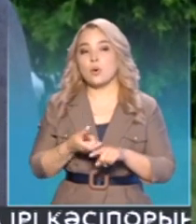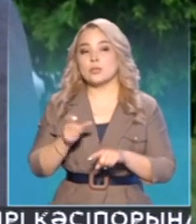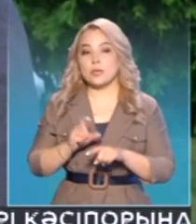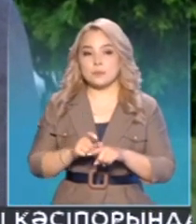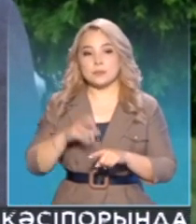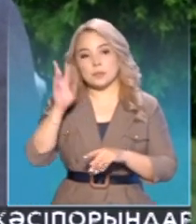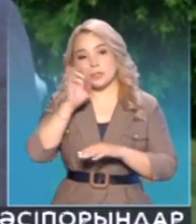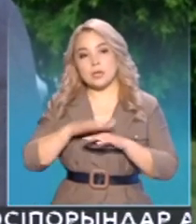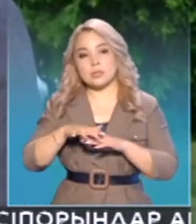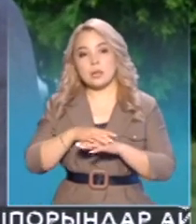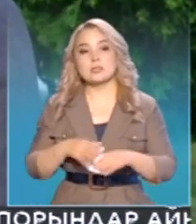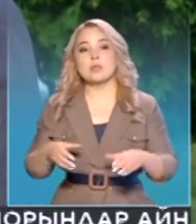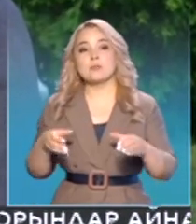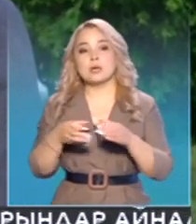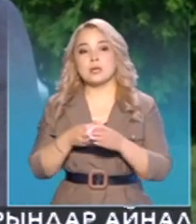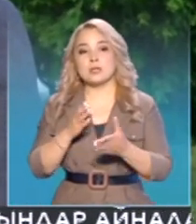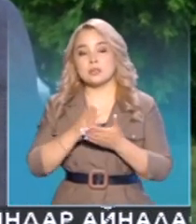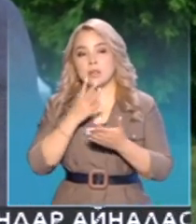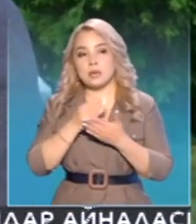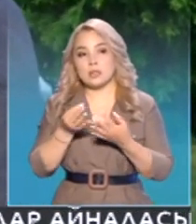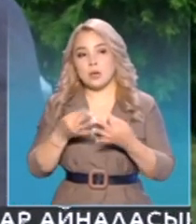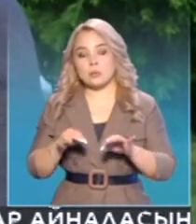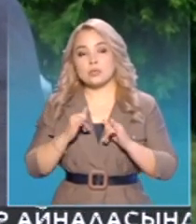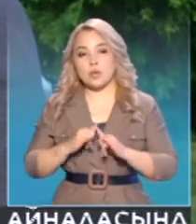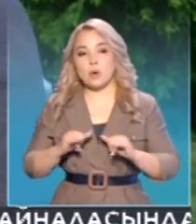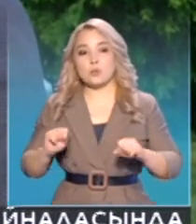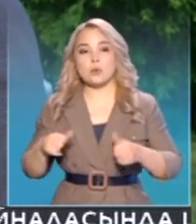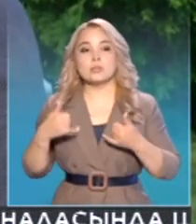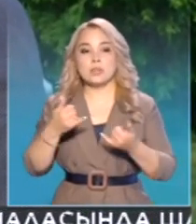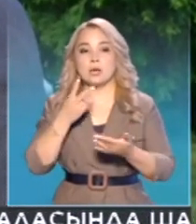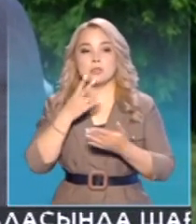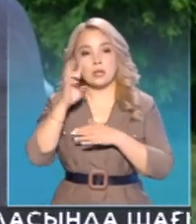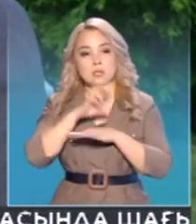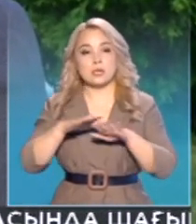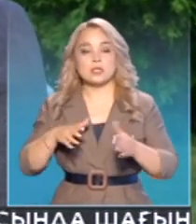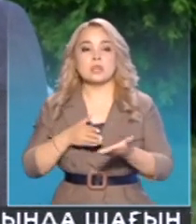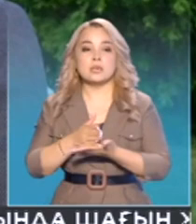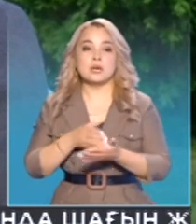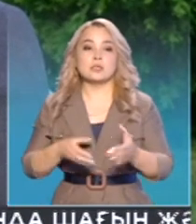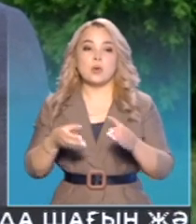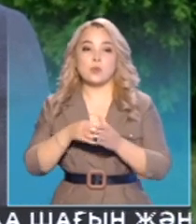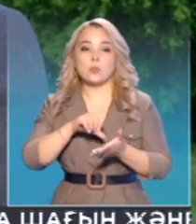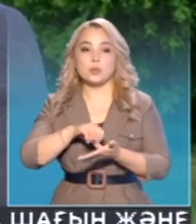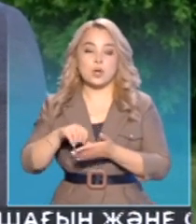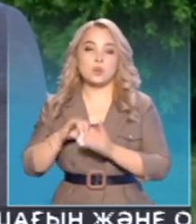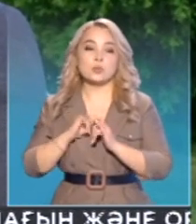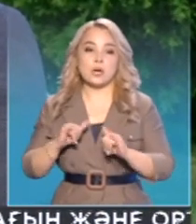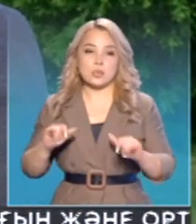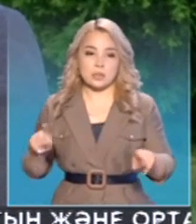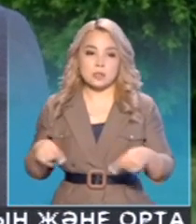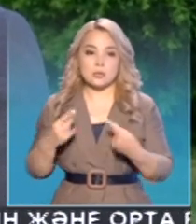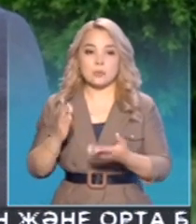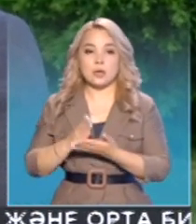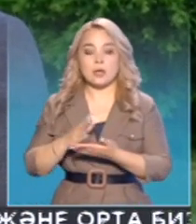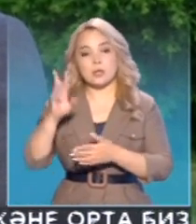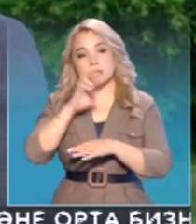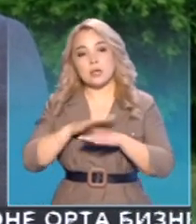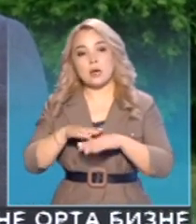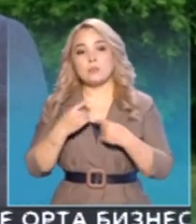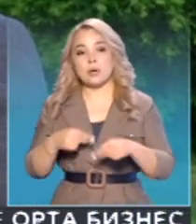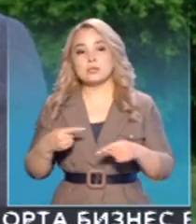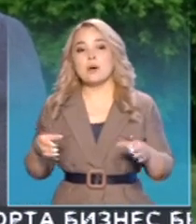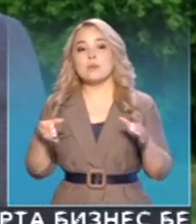жаңағы елдегі демократияға, демократияның дамуына мүмкіндік береді. Елдегі саяси плюрализм одан сайын дамып, елдегі жаңағы басқа